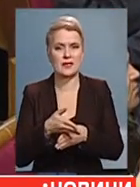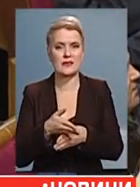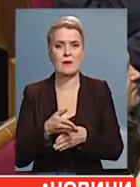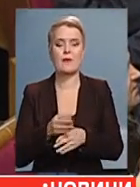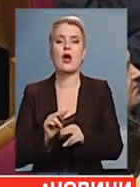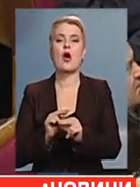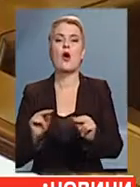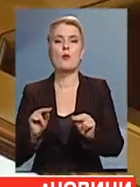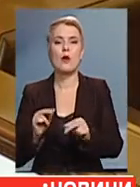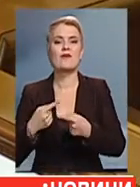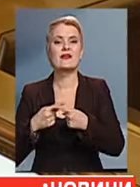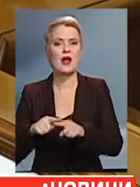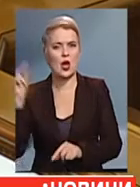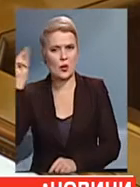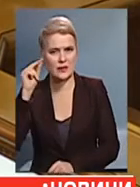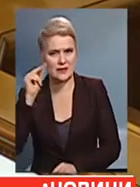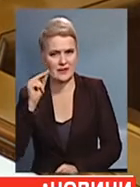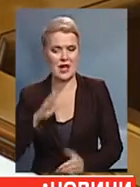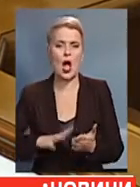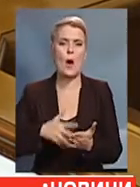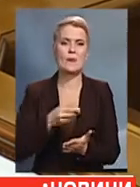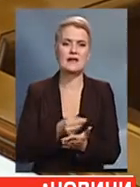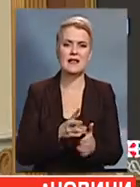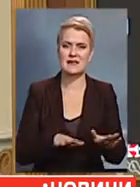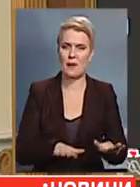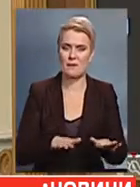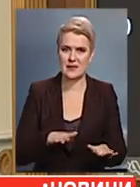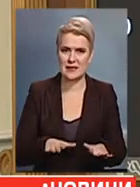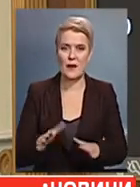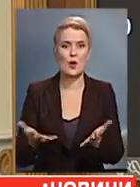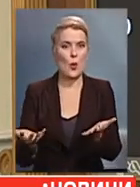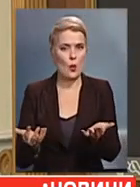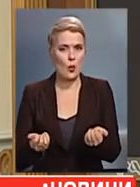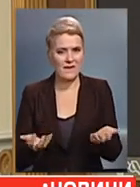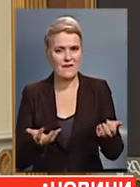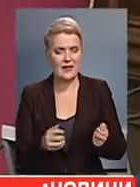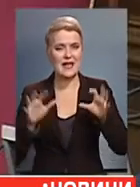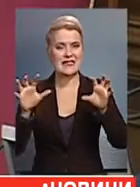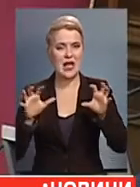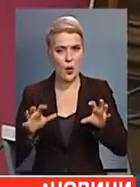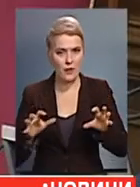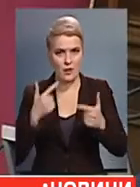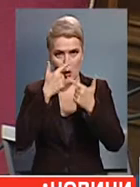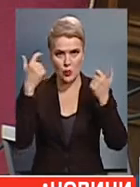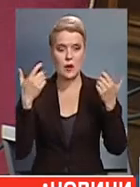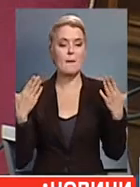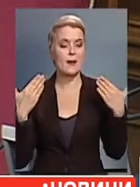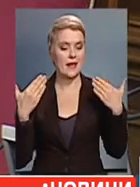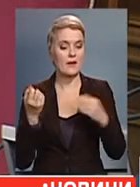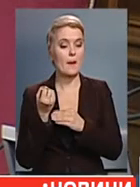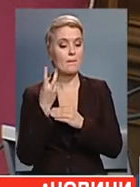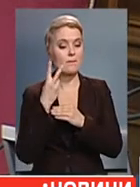компенсації на місцях пільгового проїзду. Після ухвалення потрібних для бюджету законів спікер оголошує перерву. О півночі,